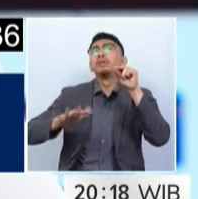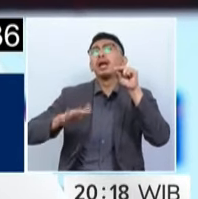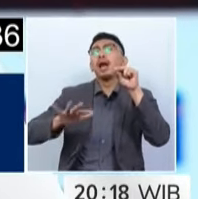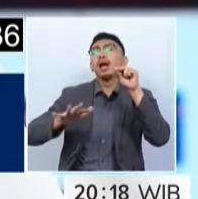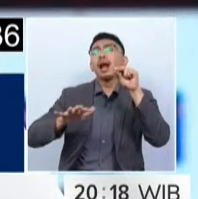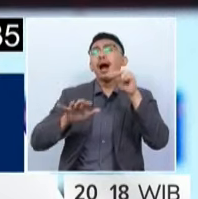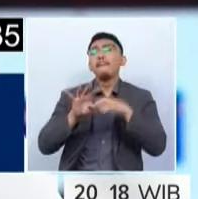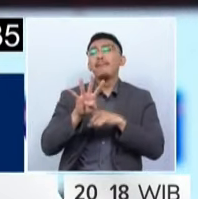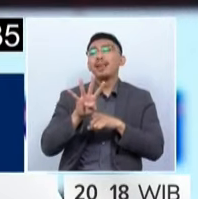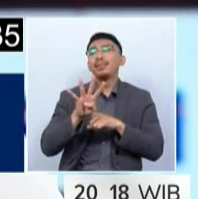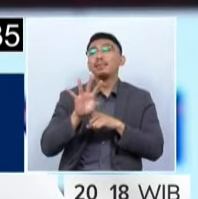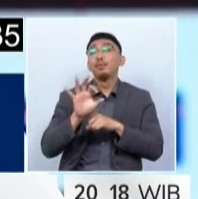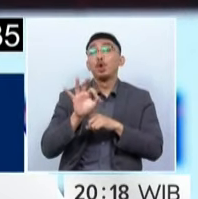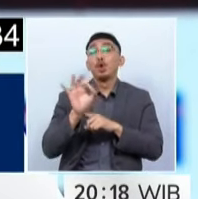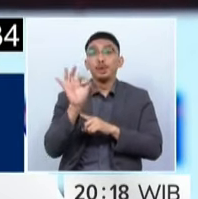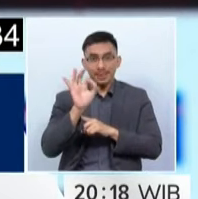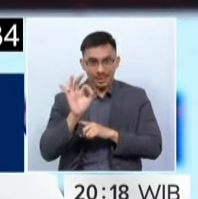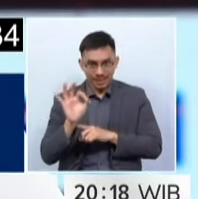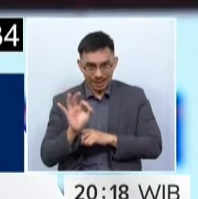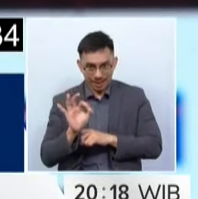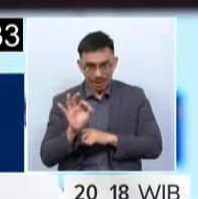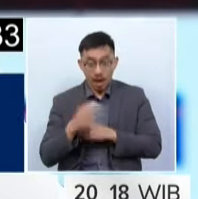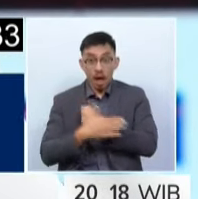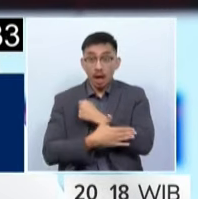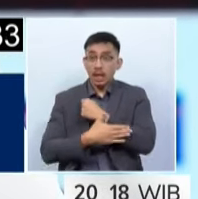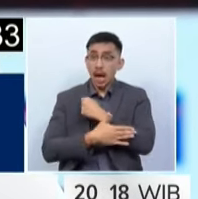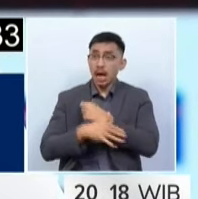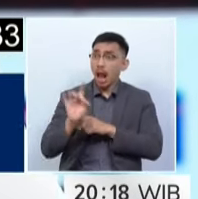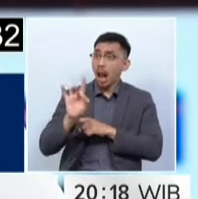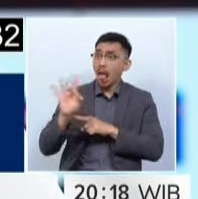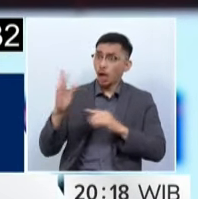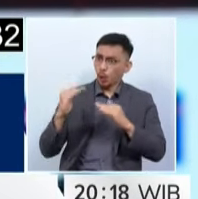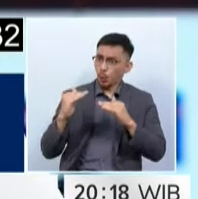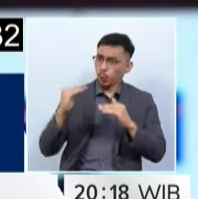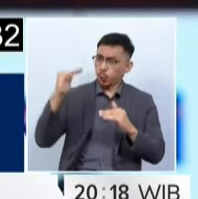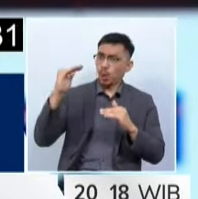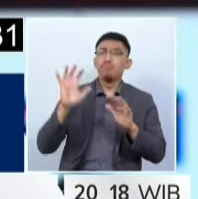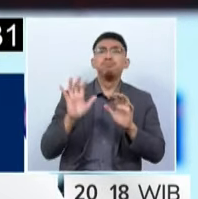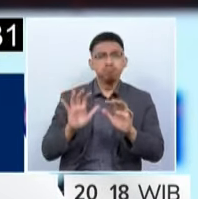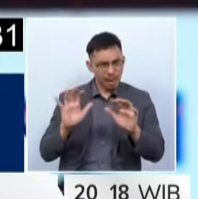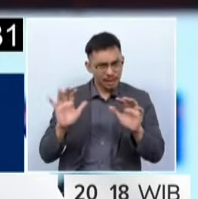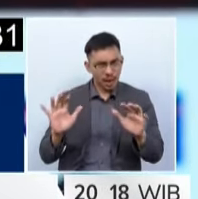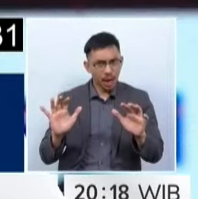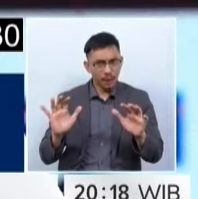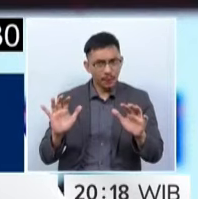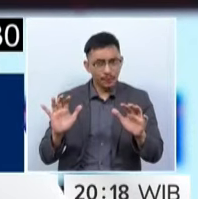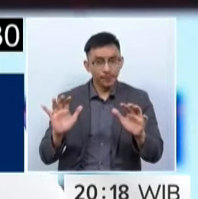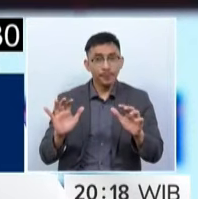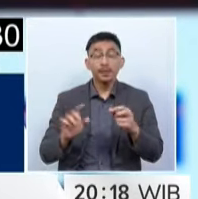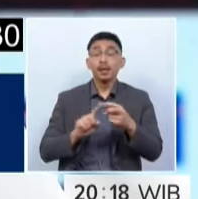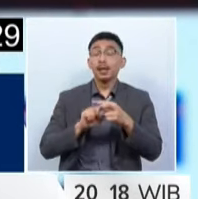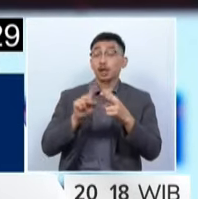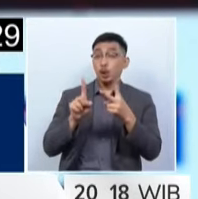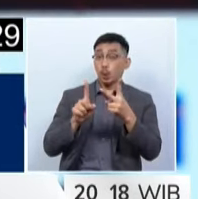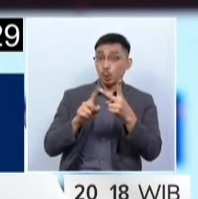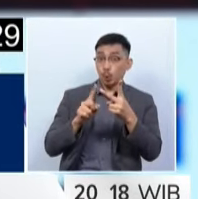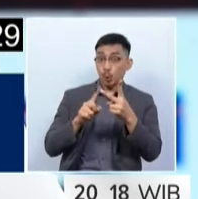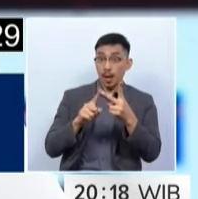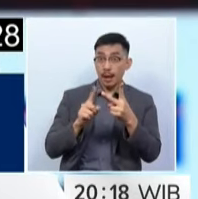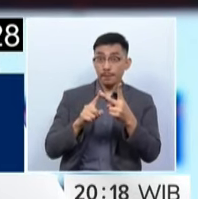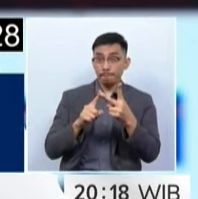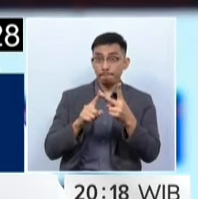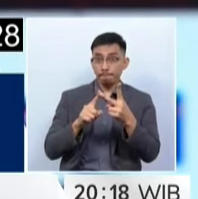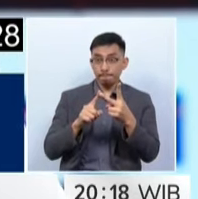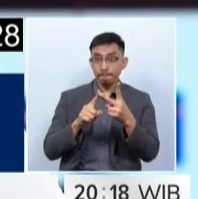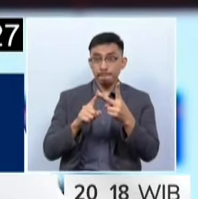40% sedangkan banyak negara jauh di atas kita kedua Eh kembali lagi Eh dengan